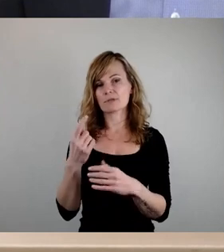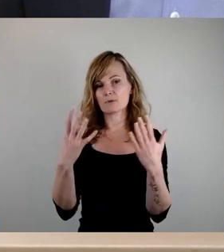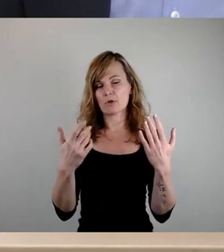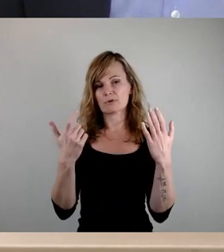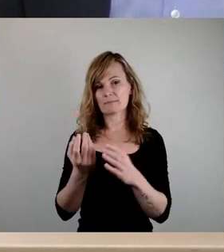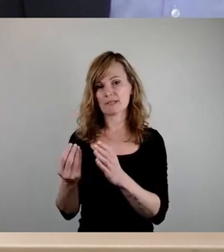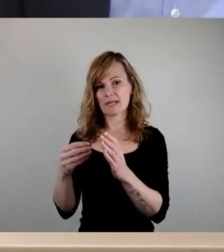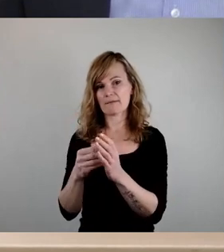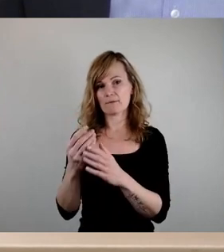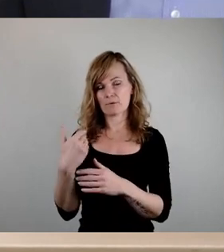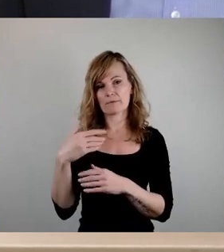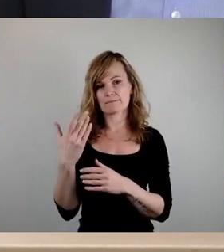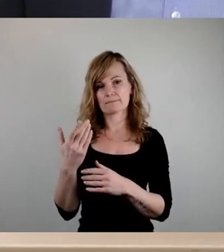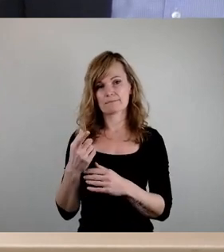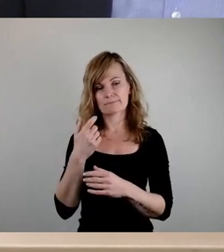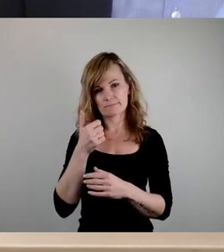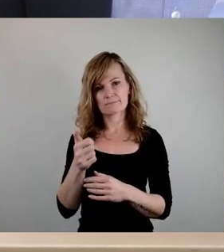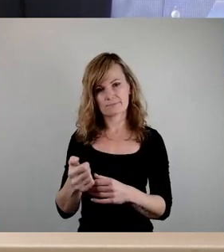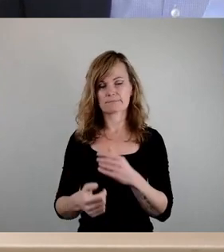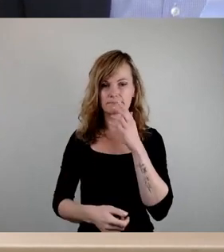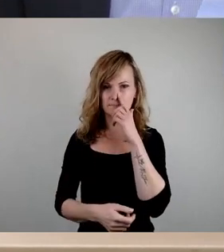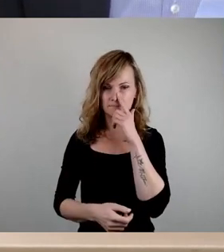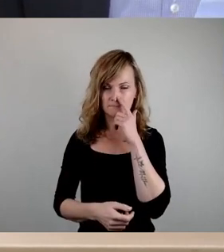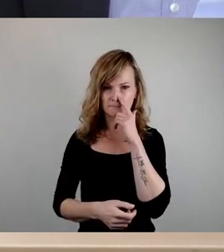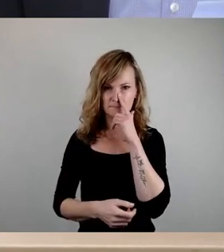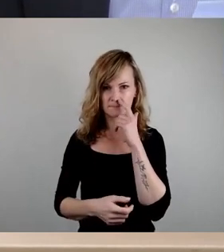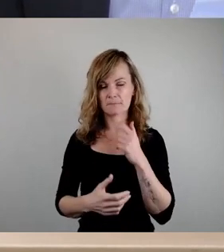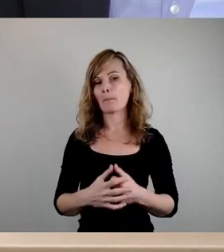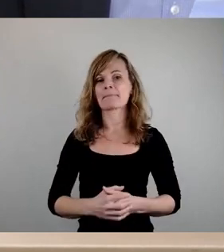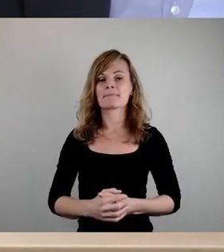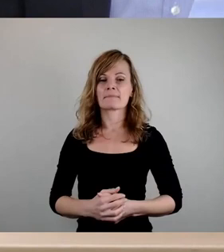den bitte ich um das Stimmzeichen.